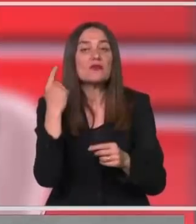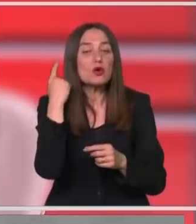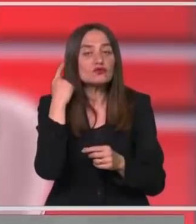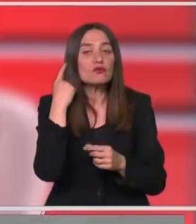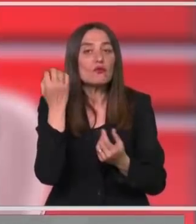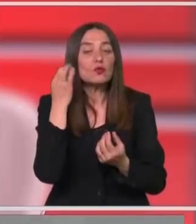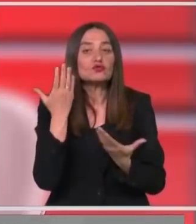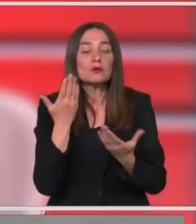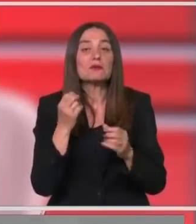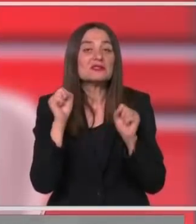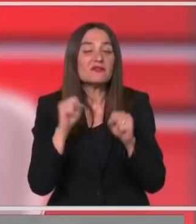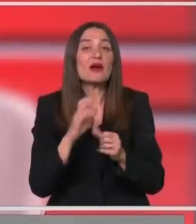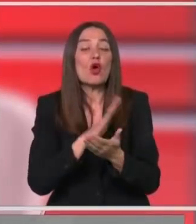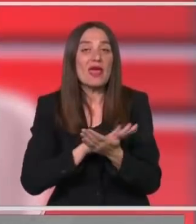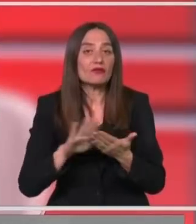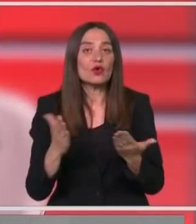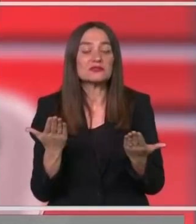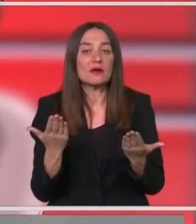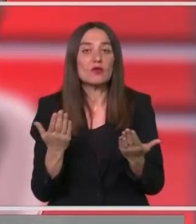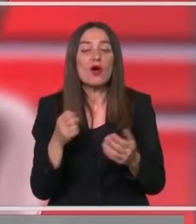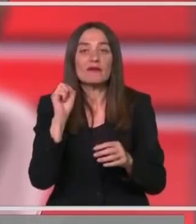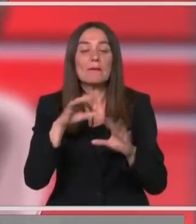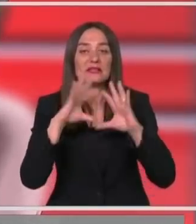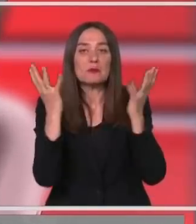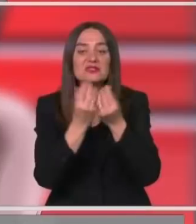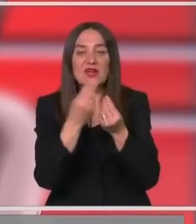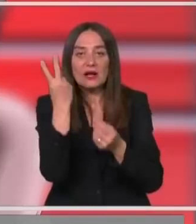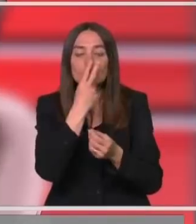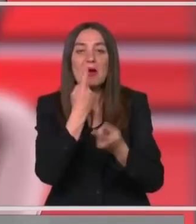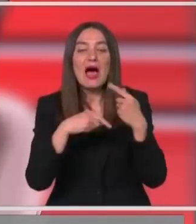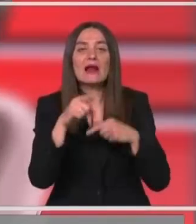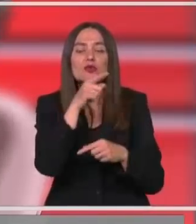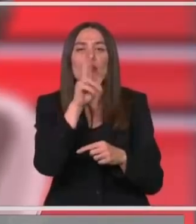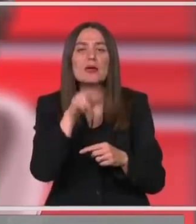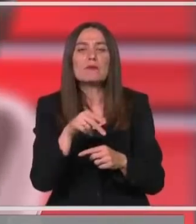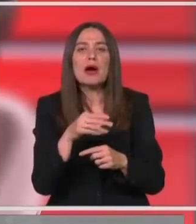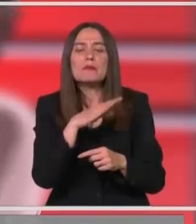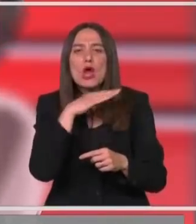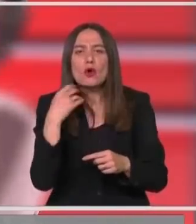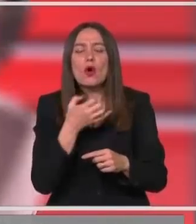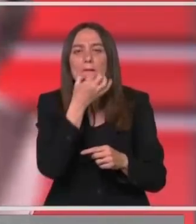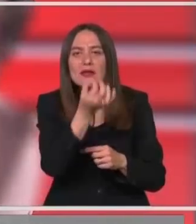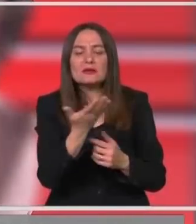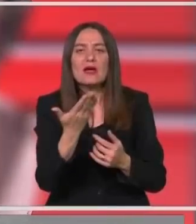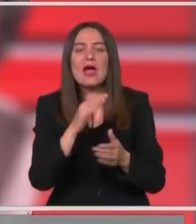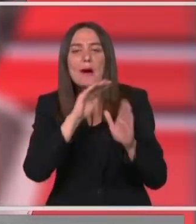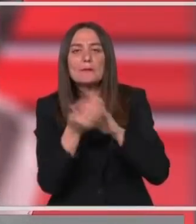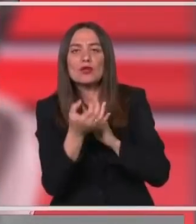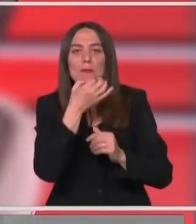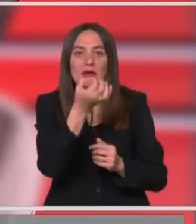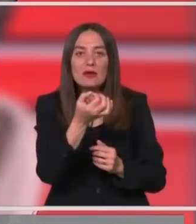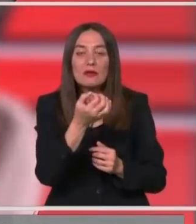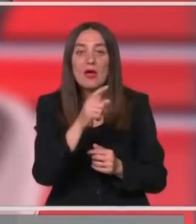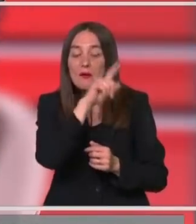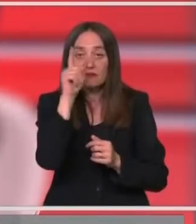onako stvarno jednostavno da bismo svi razumeli. Ali ima tu sad mnogo pitanja i podpitanja. Dakle,